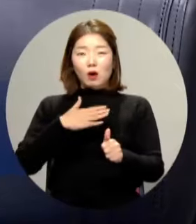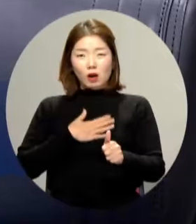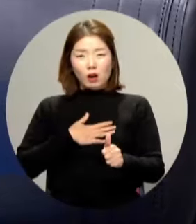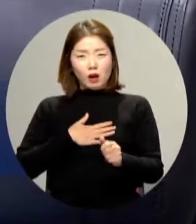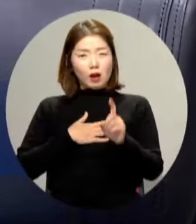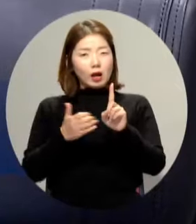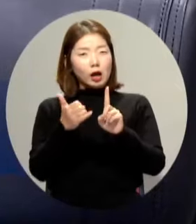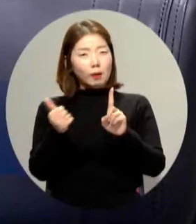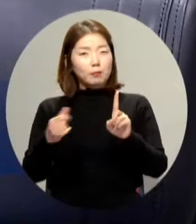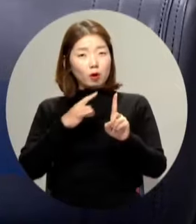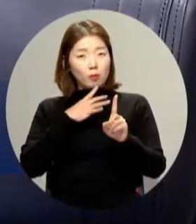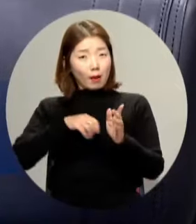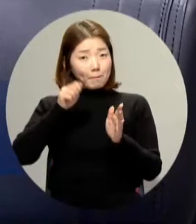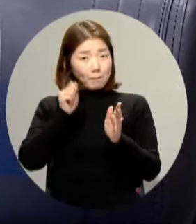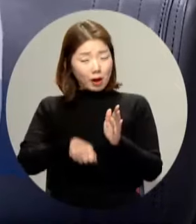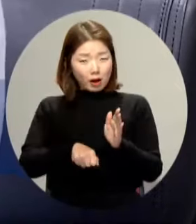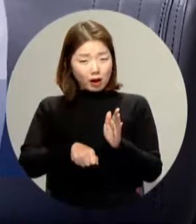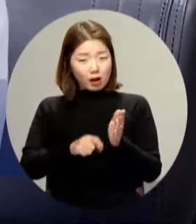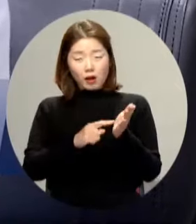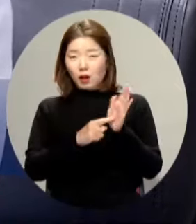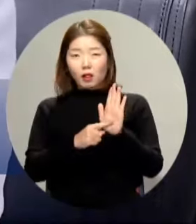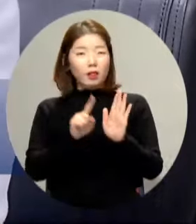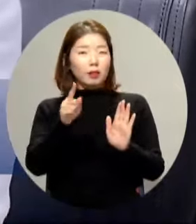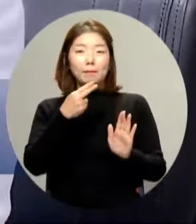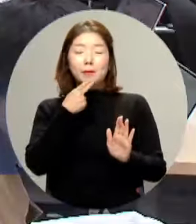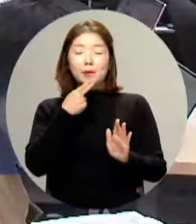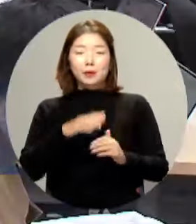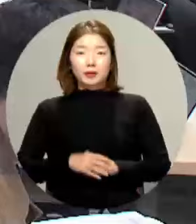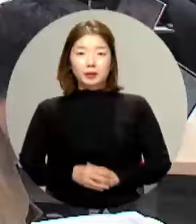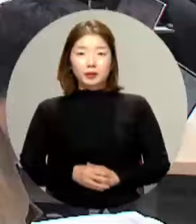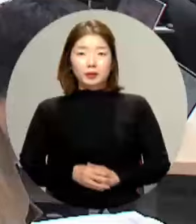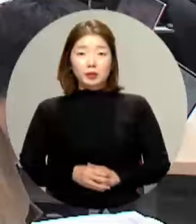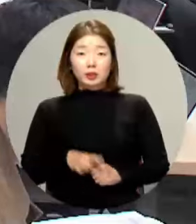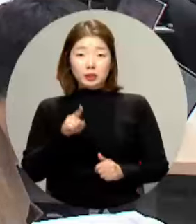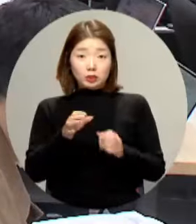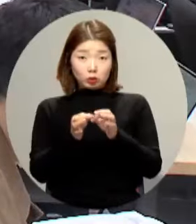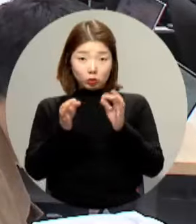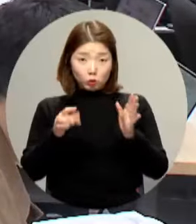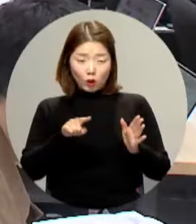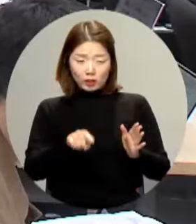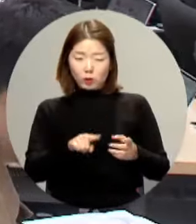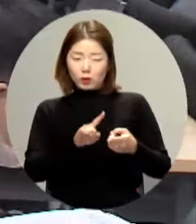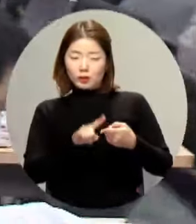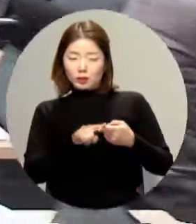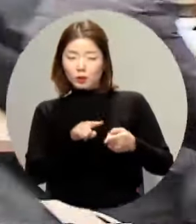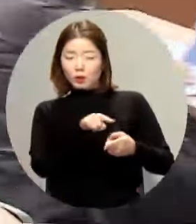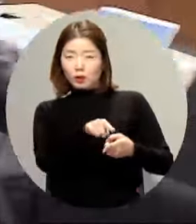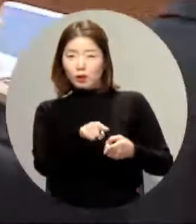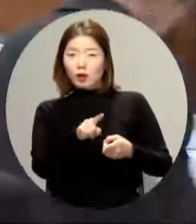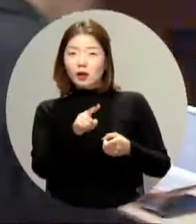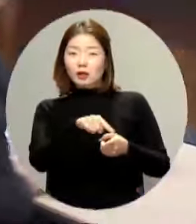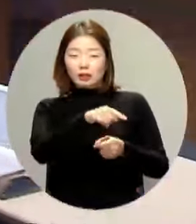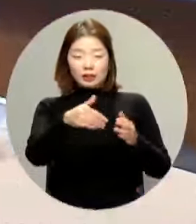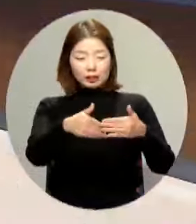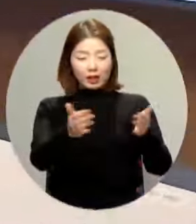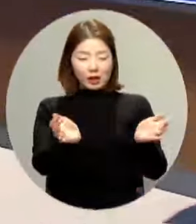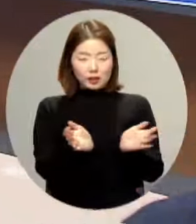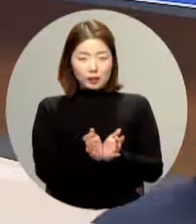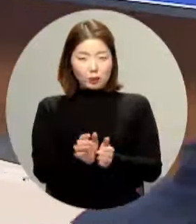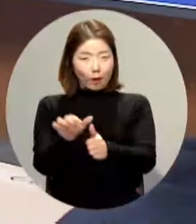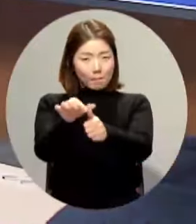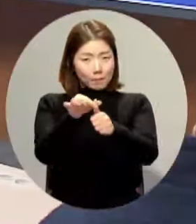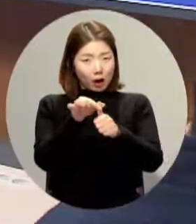때문에 전략 공천은 일도 없다. 그동안 이 검사장을 대상으로 한 당 차원의 인재